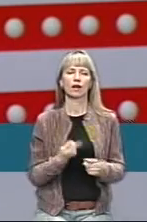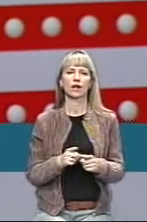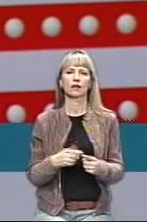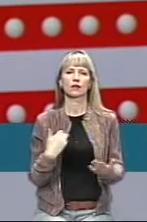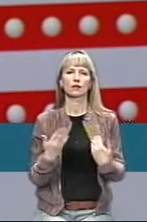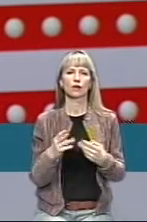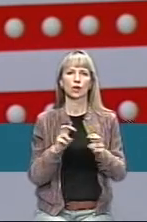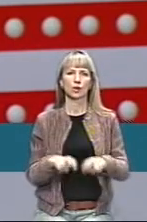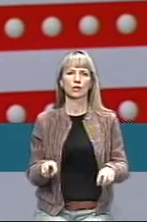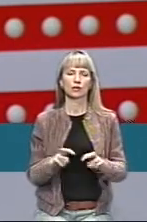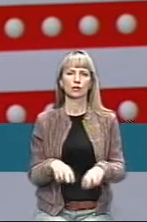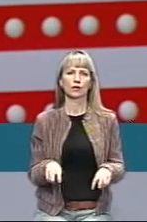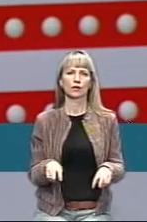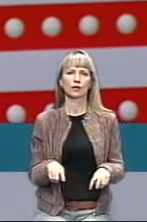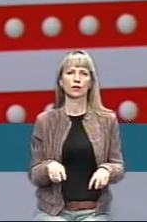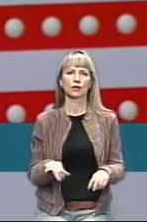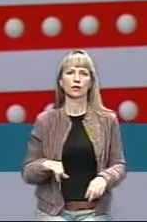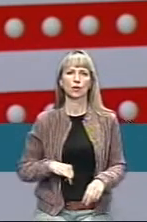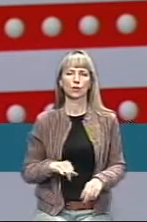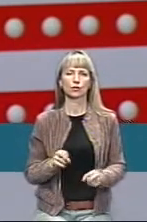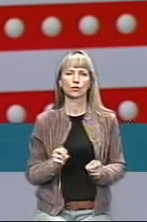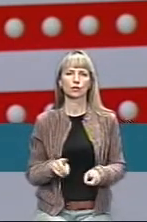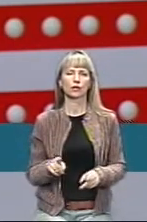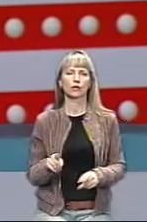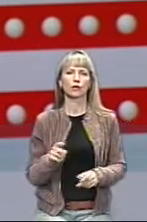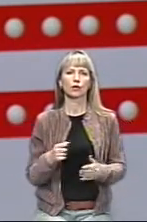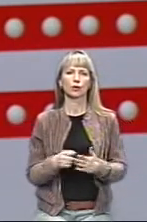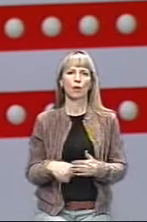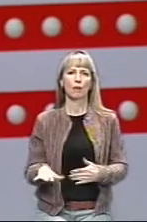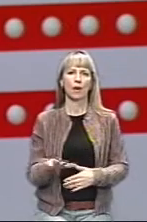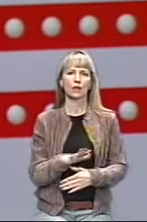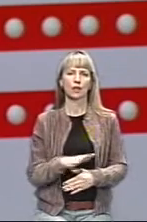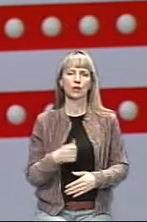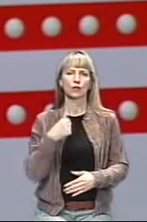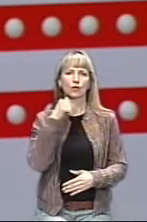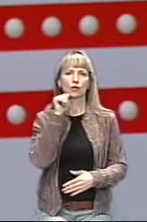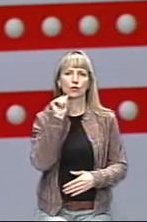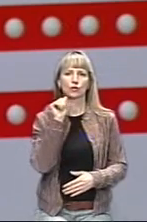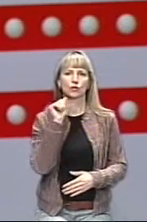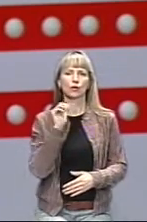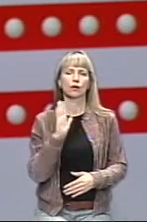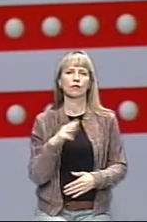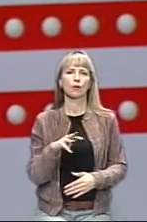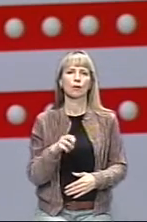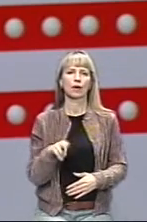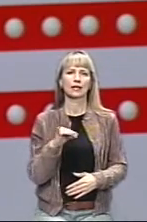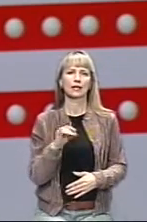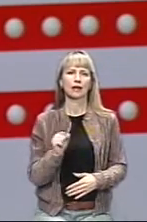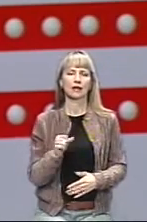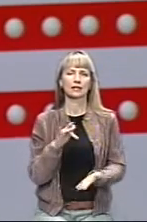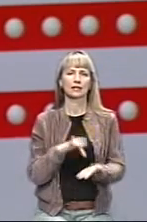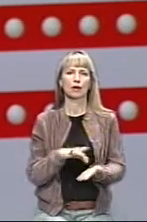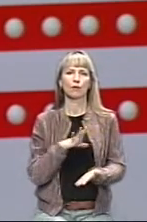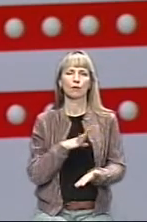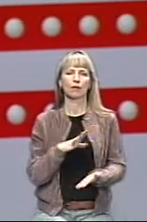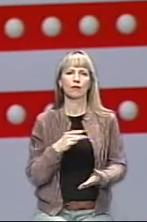стосується розслідування злочинів щодо Майдану. Вчора в Українському кризовому медіоцентрі був прес-брифінг на цю